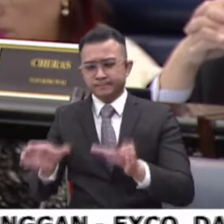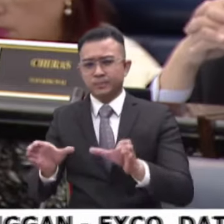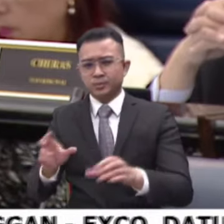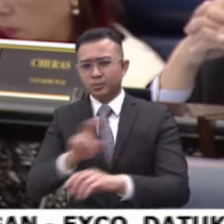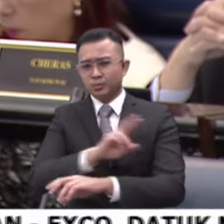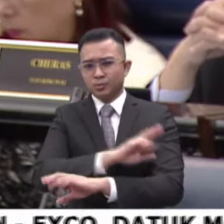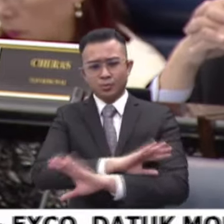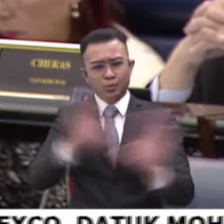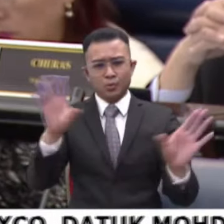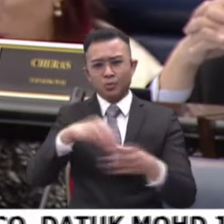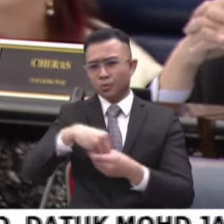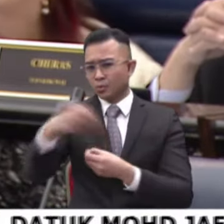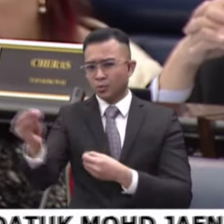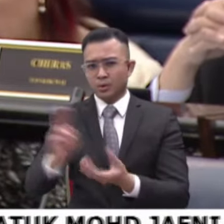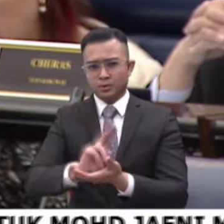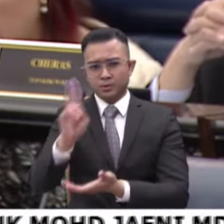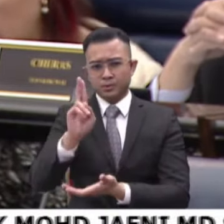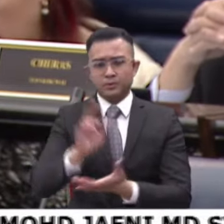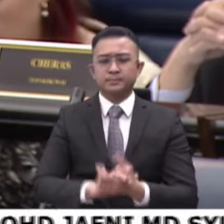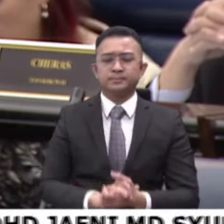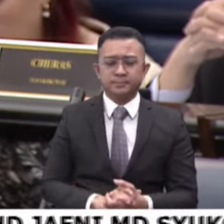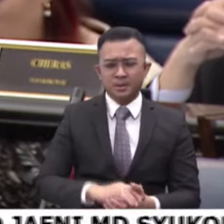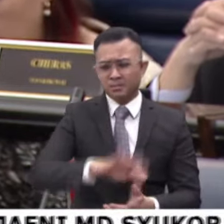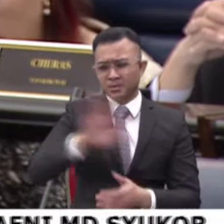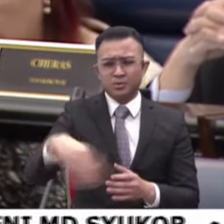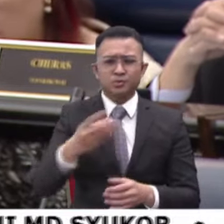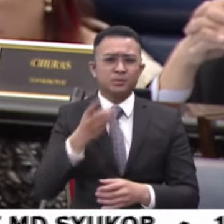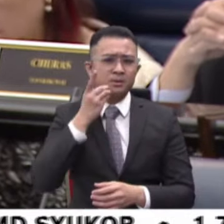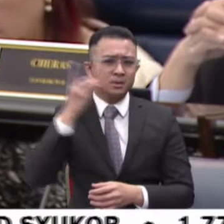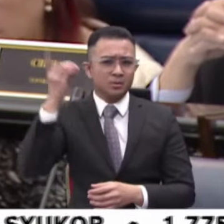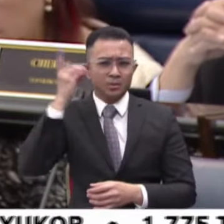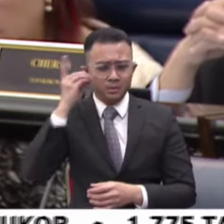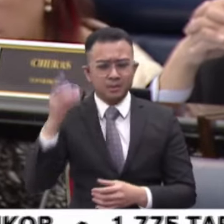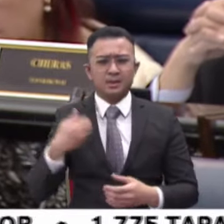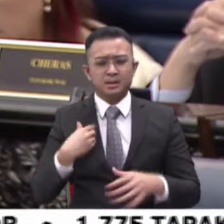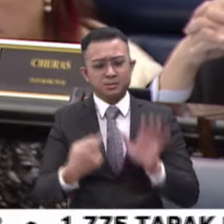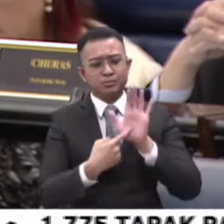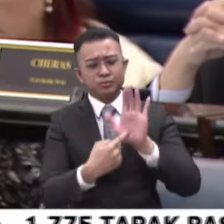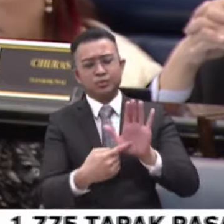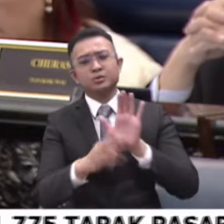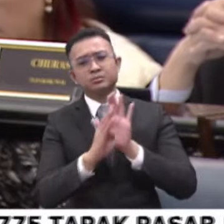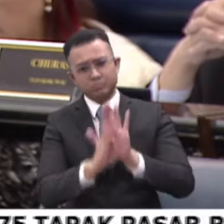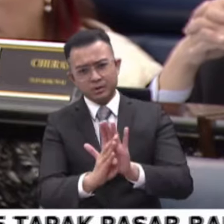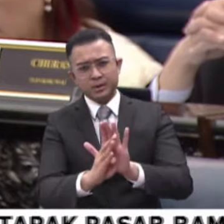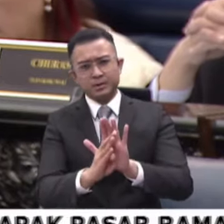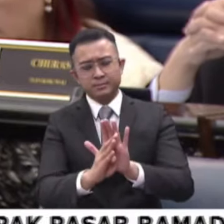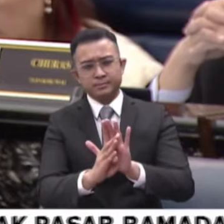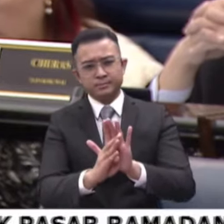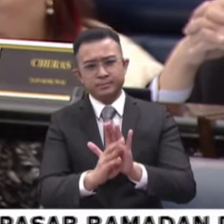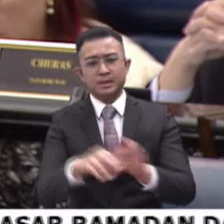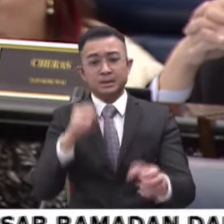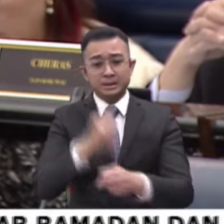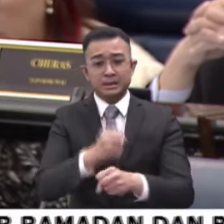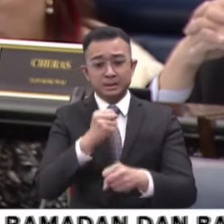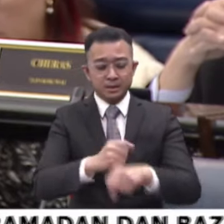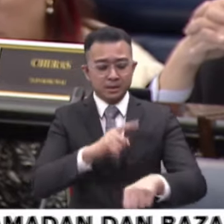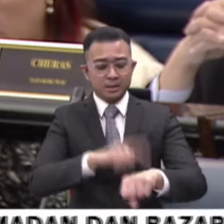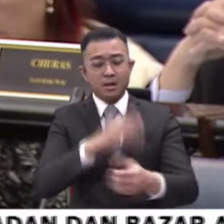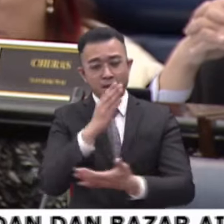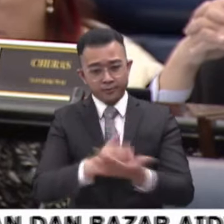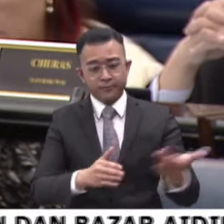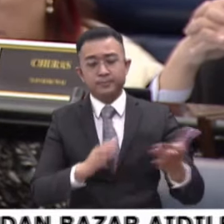anak-anak muda mahasiswa ini adalah adults. Mereka dewasa dan mereka ada bukti yang jelas di mana mereka merupakan pekerja separuh